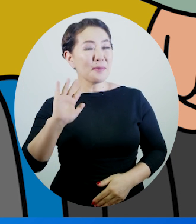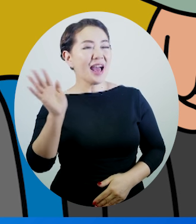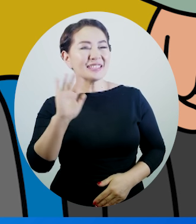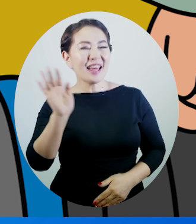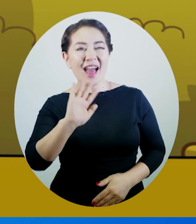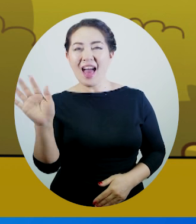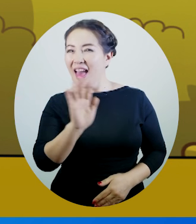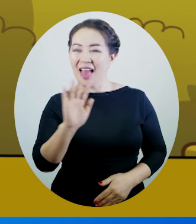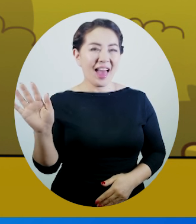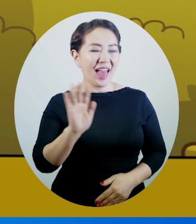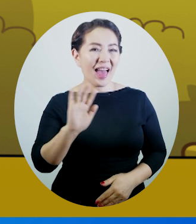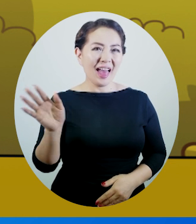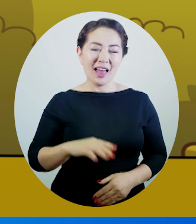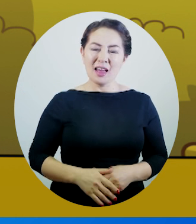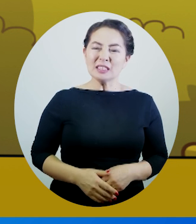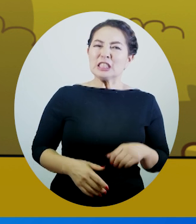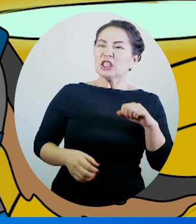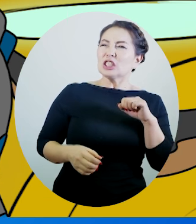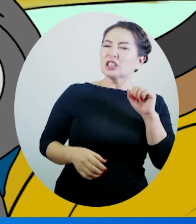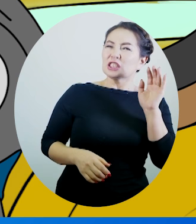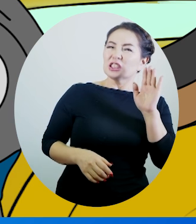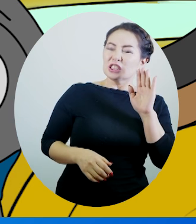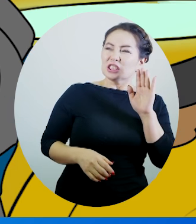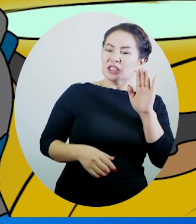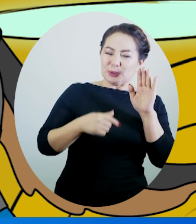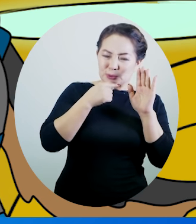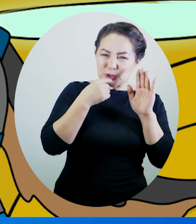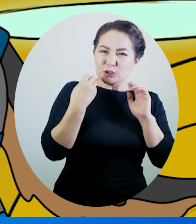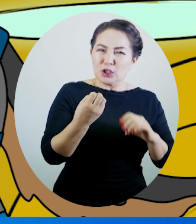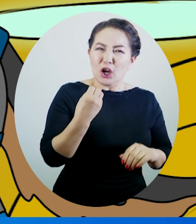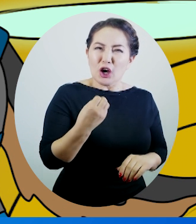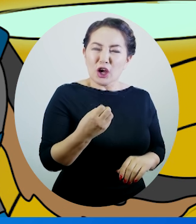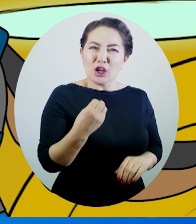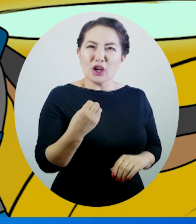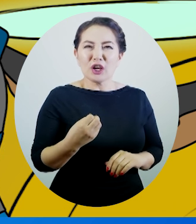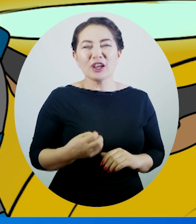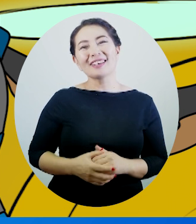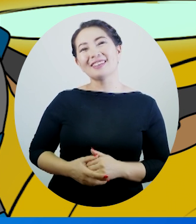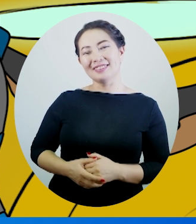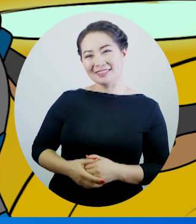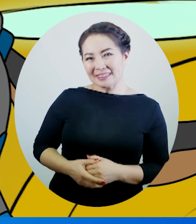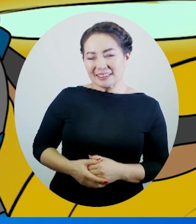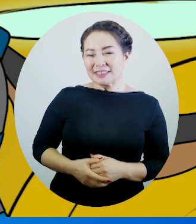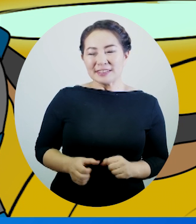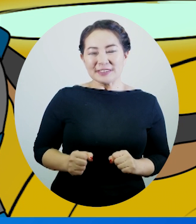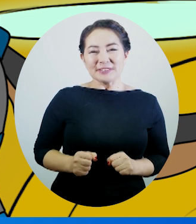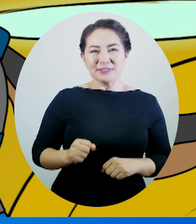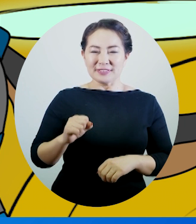Баяртай. Баяртай. Баяр яй! Яй!